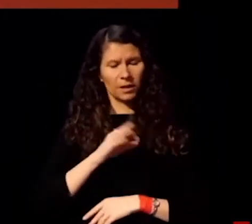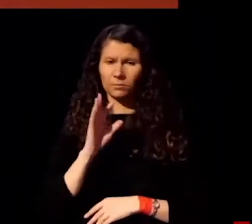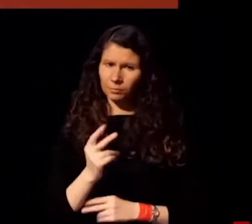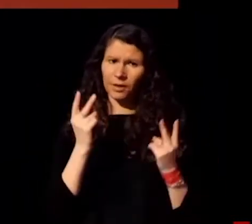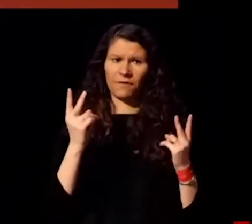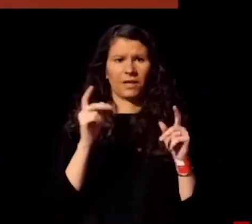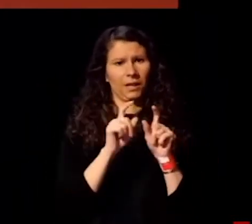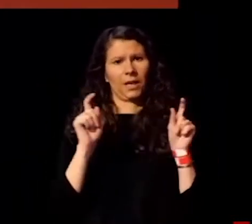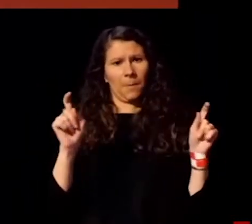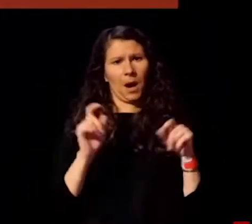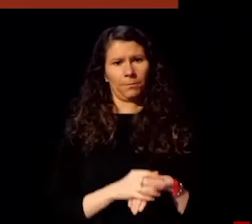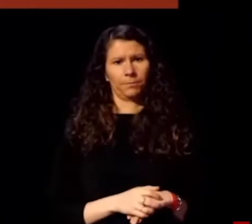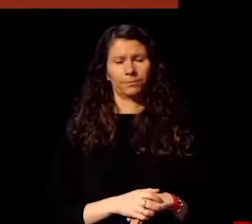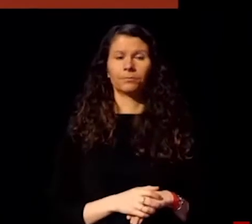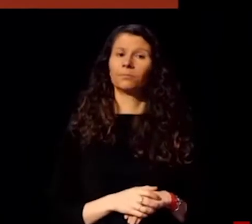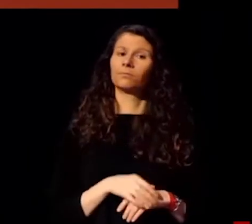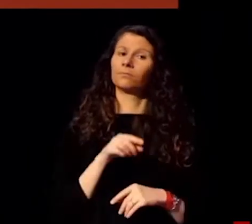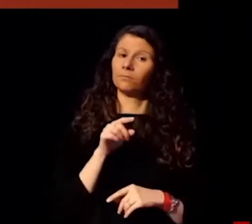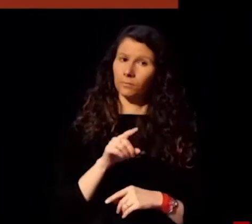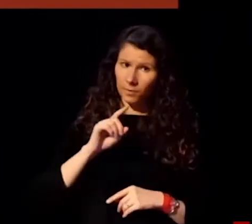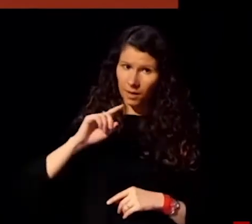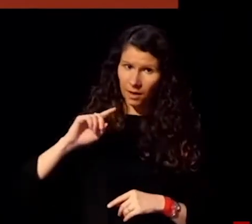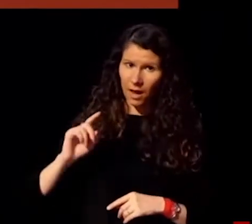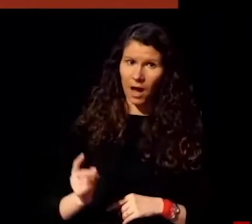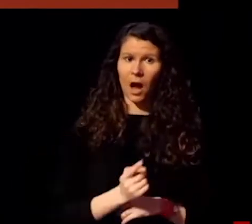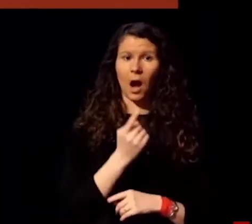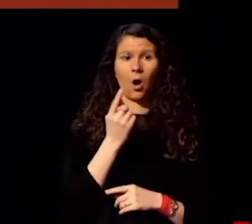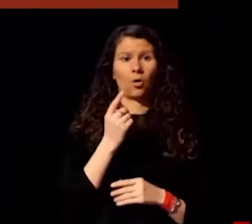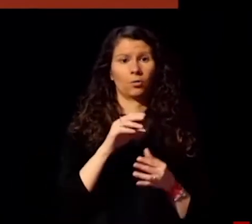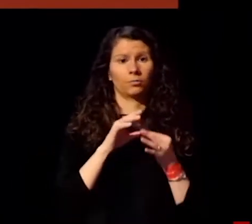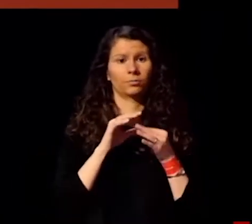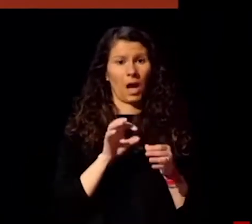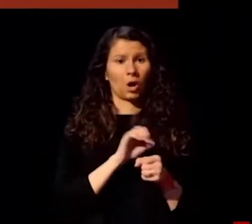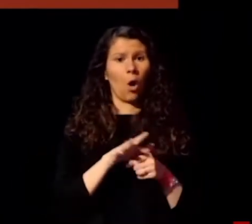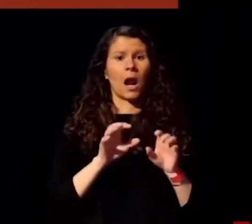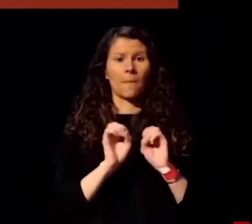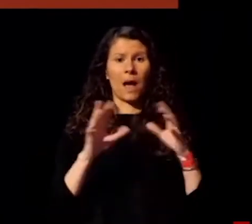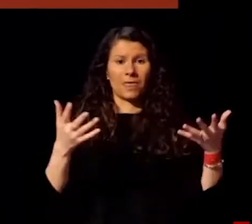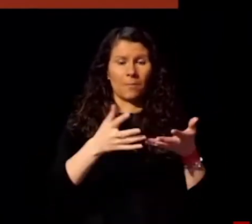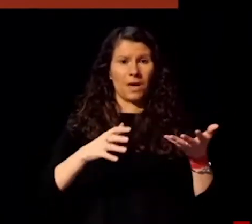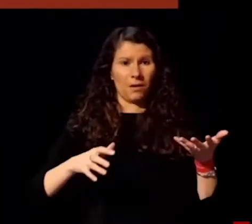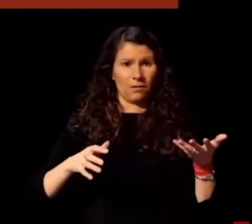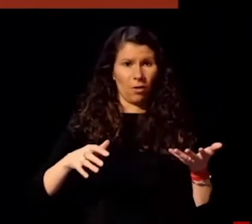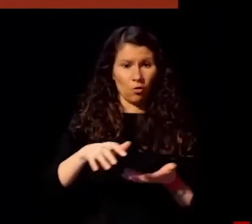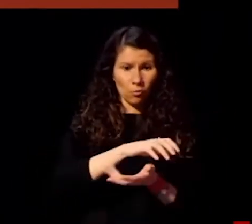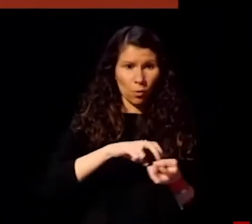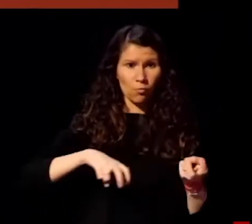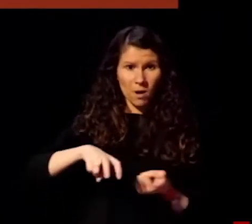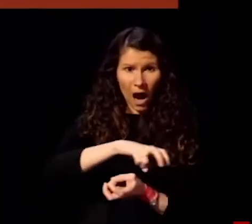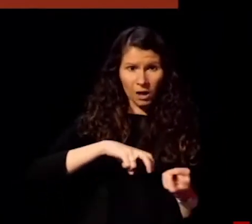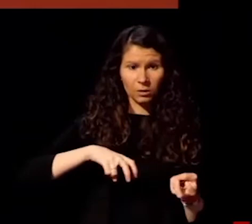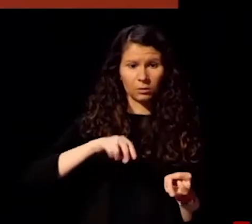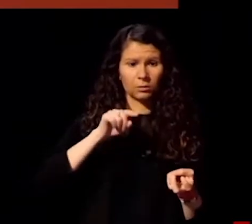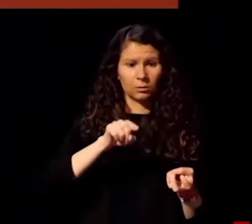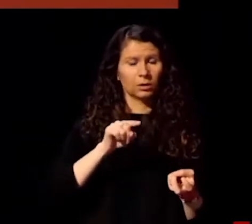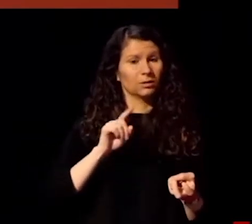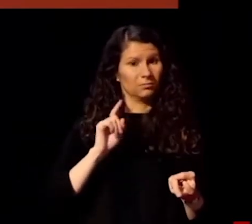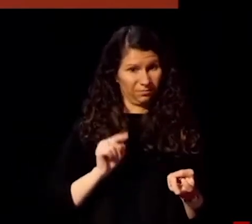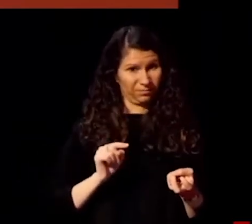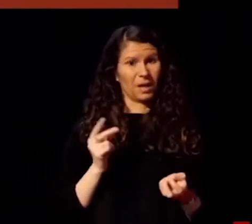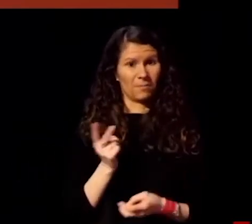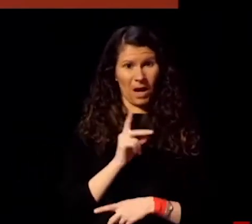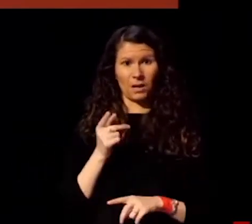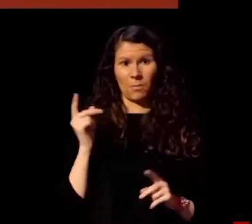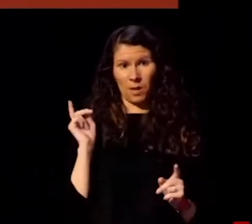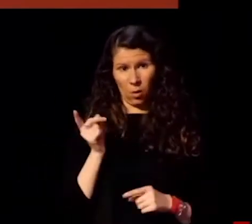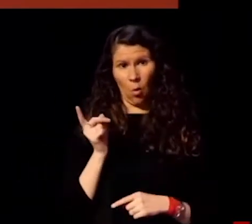sie sind übrigens auch im umgang mit der korona pandemie bedroht das darf nicht unwidersprochen sein